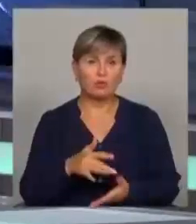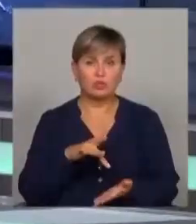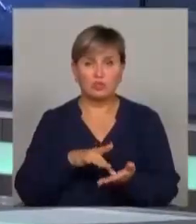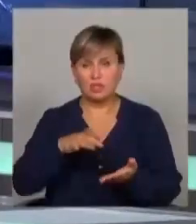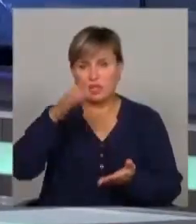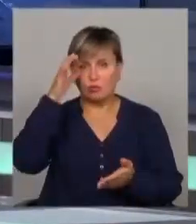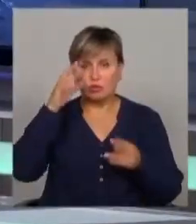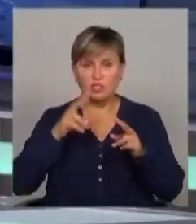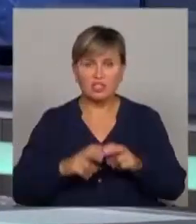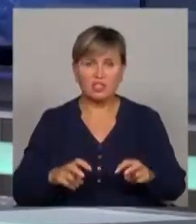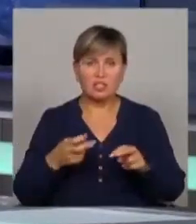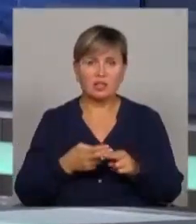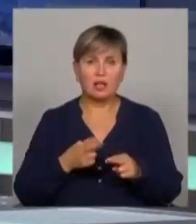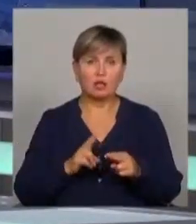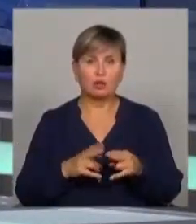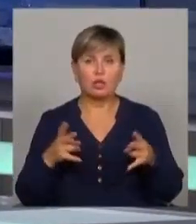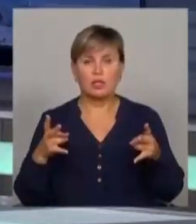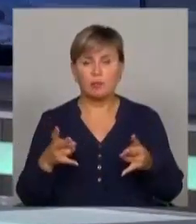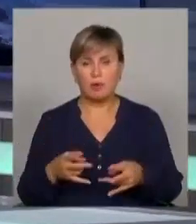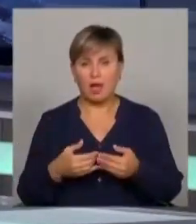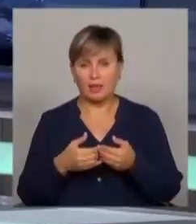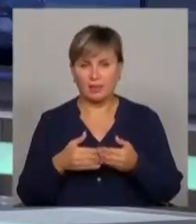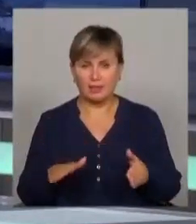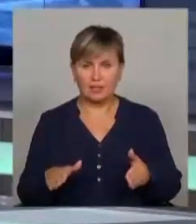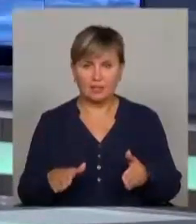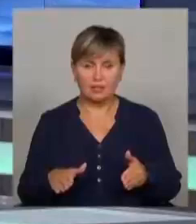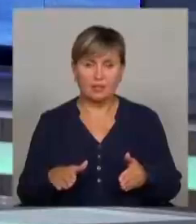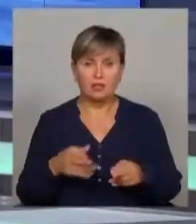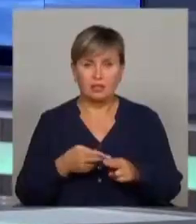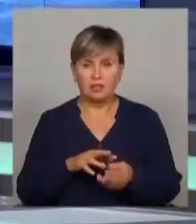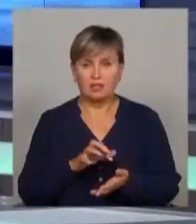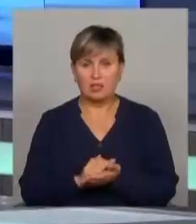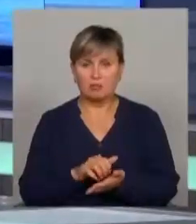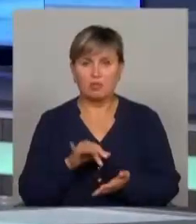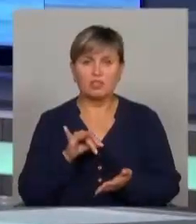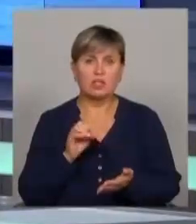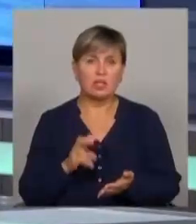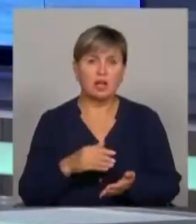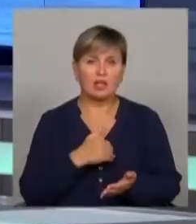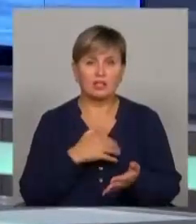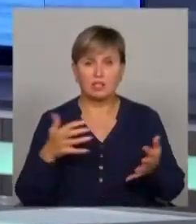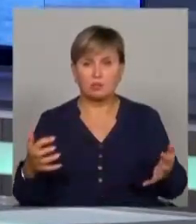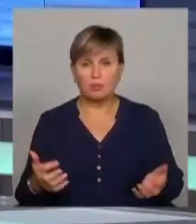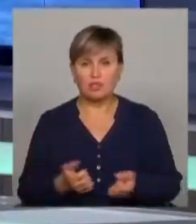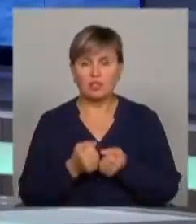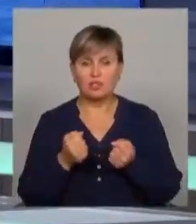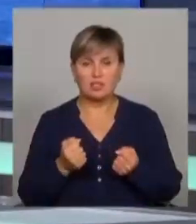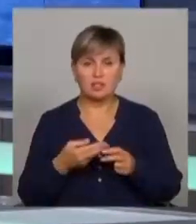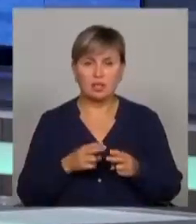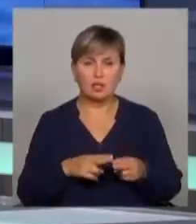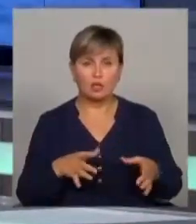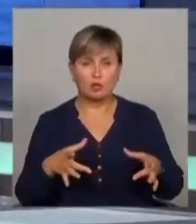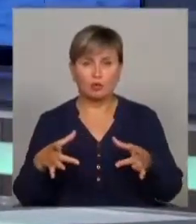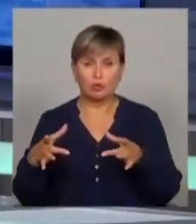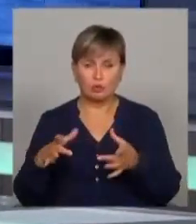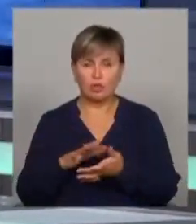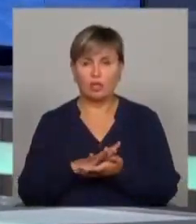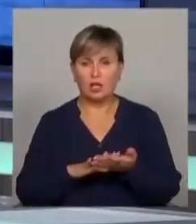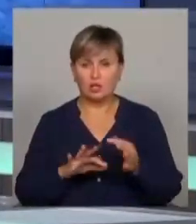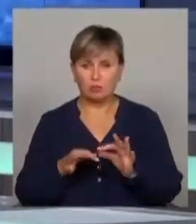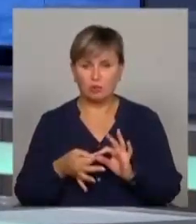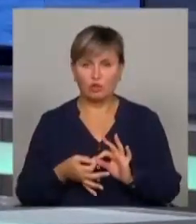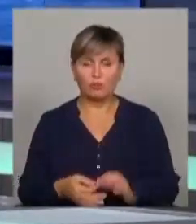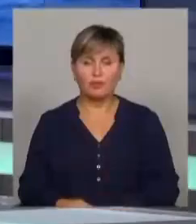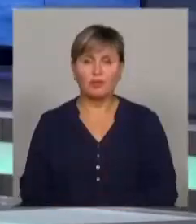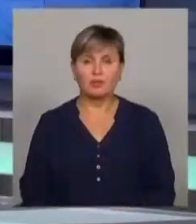научных исследований, который необходимо открыть. Чем он займется и как намерены спасать Бесточное озеро, узнавала Мираль Жанова.